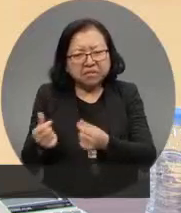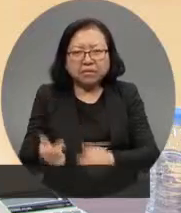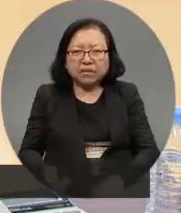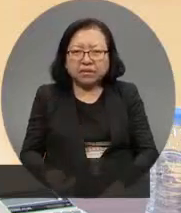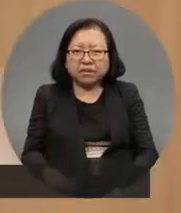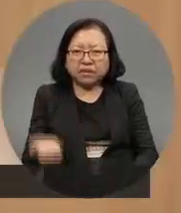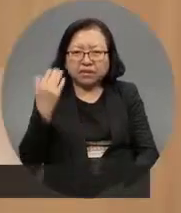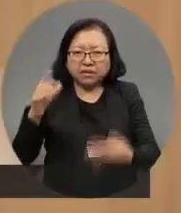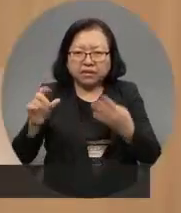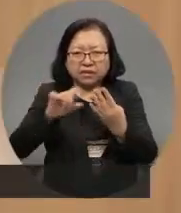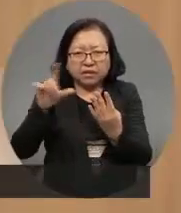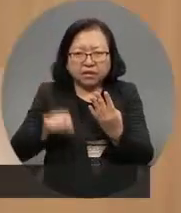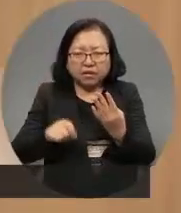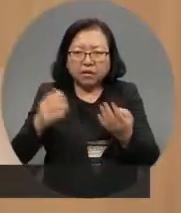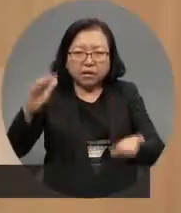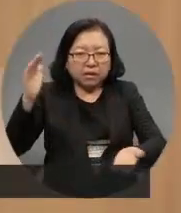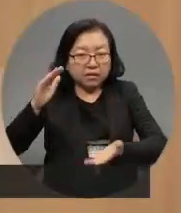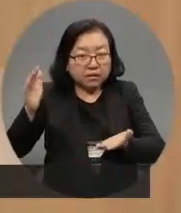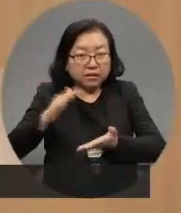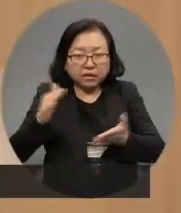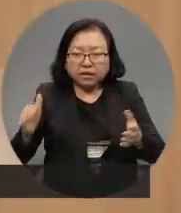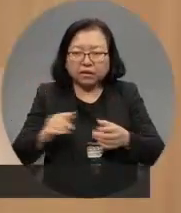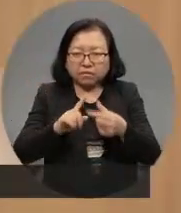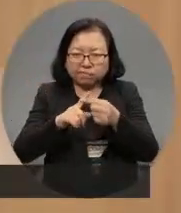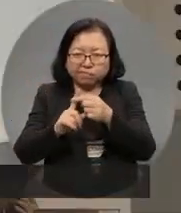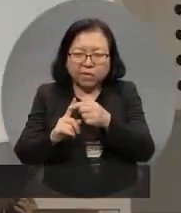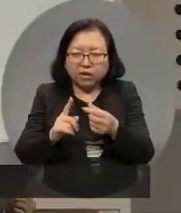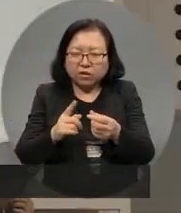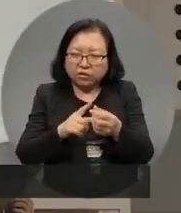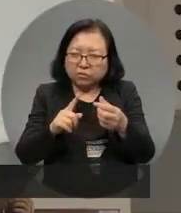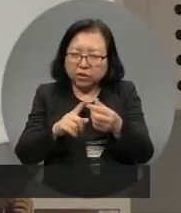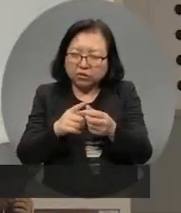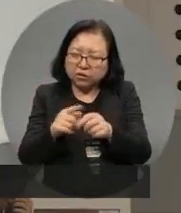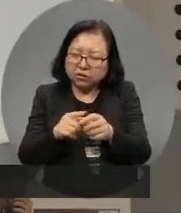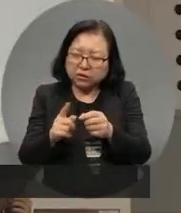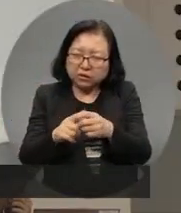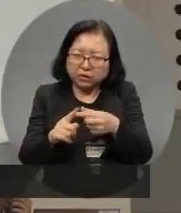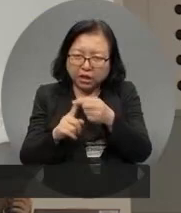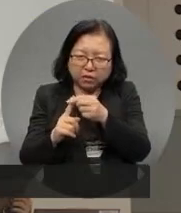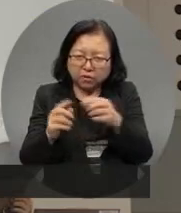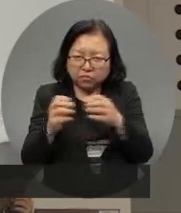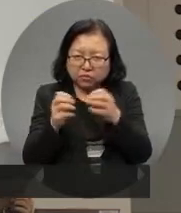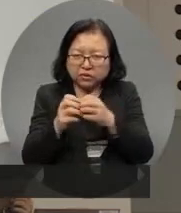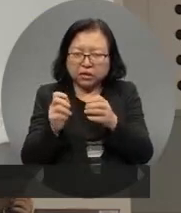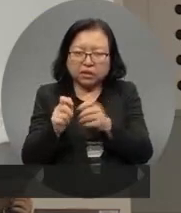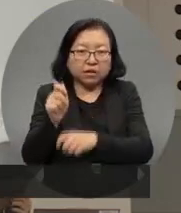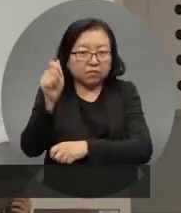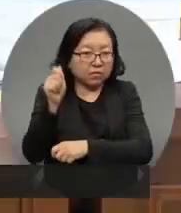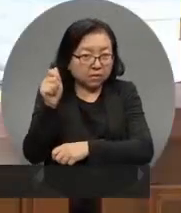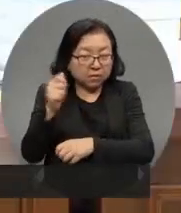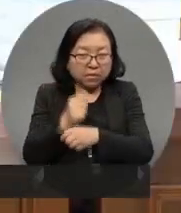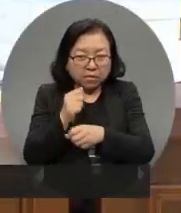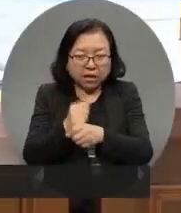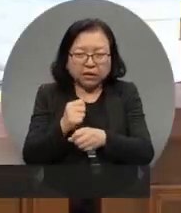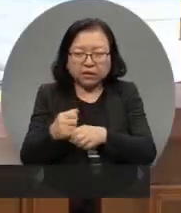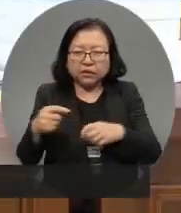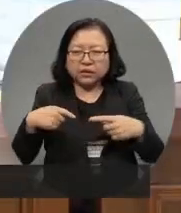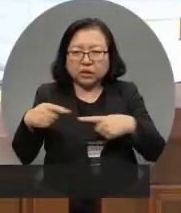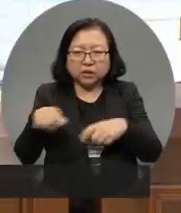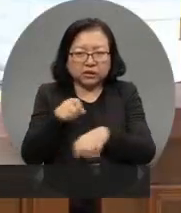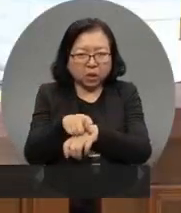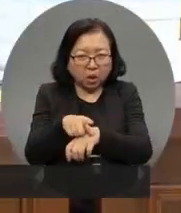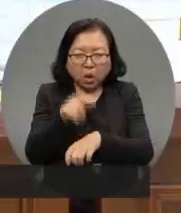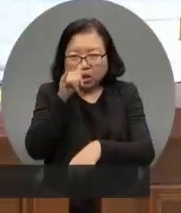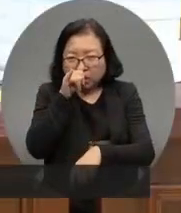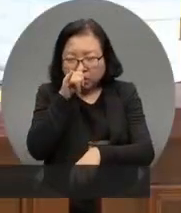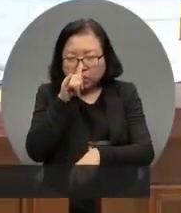지난 4월 학생들에게 정치 구호가 담긴 손팻말을 들게 해 정치 편향 논란에 휩싸인 대안학교 문제도